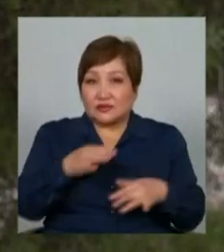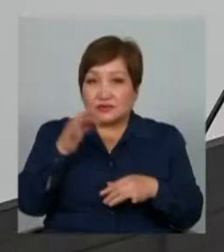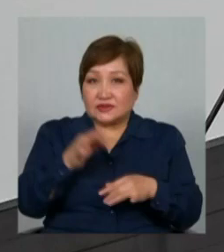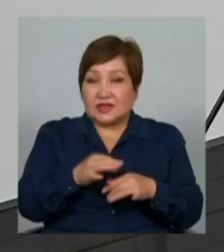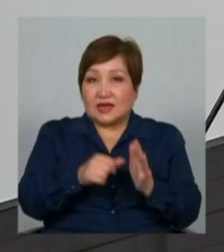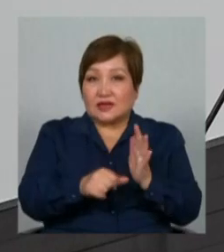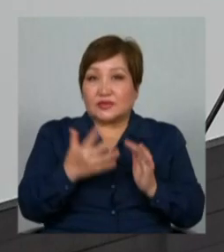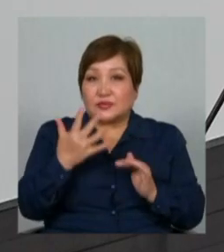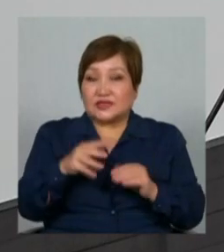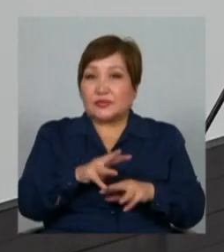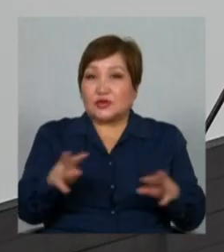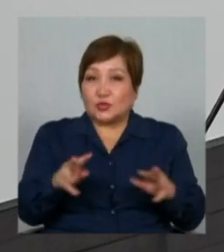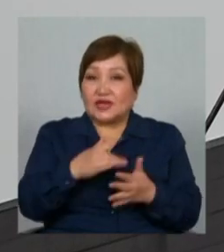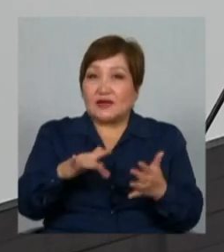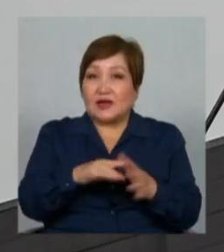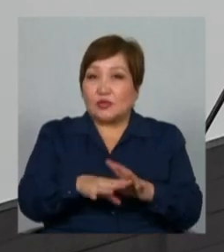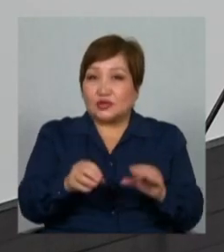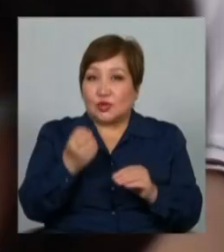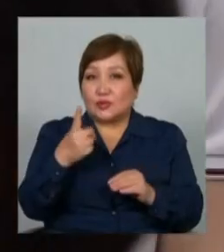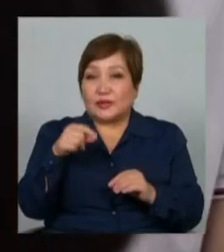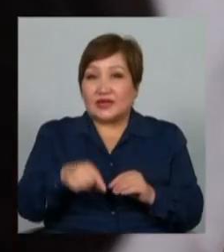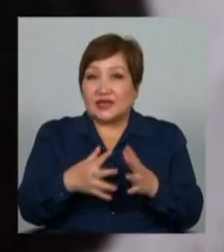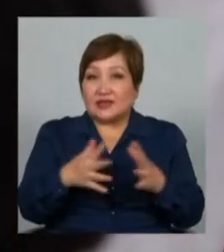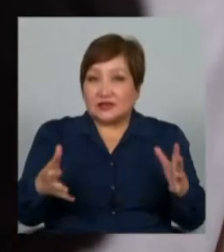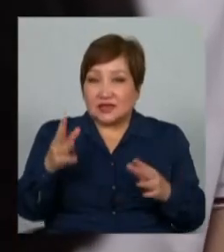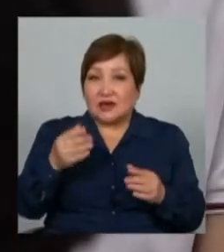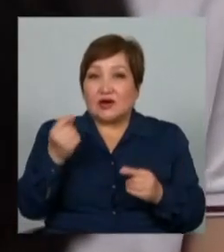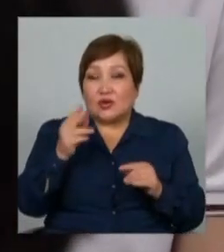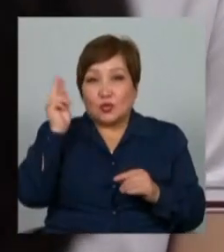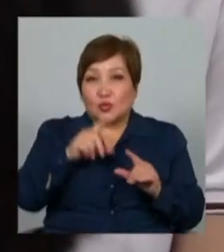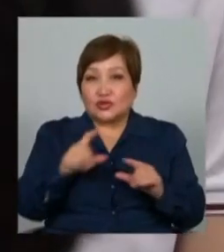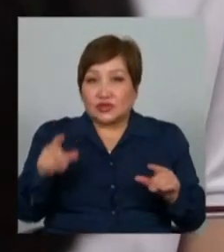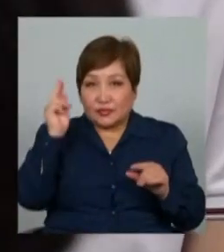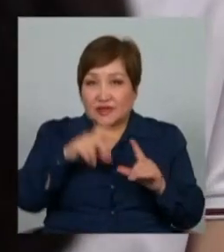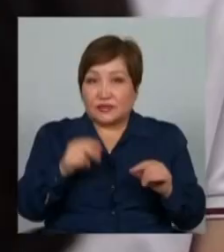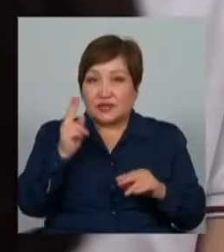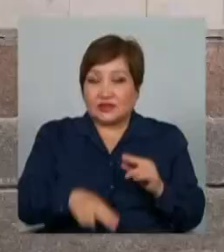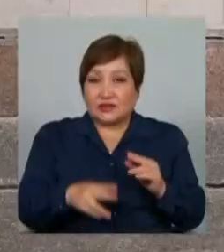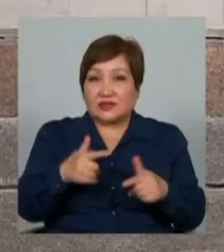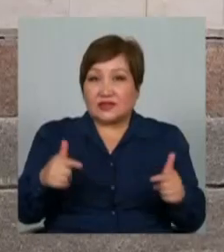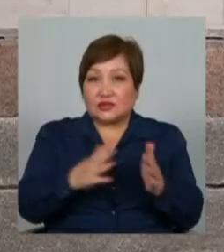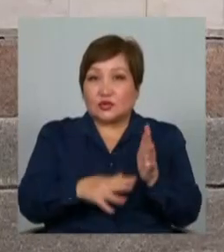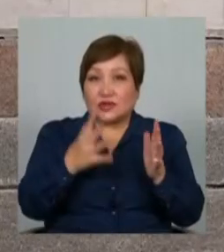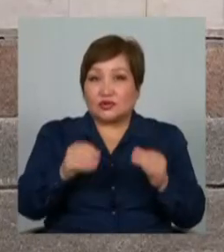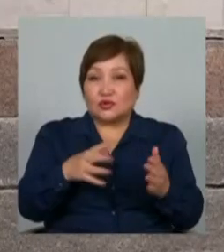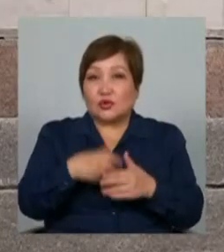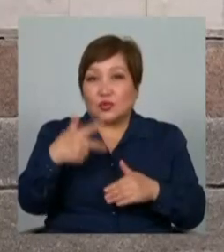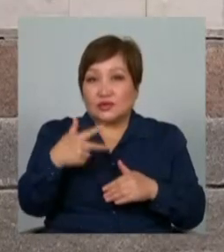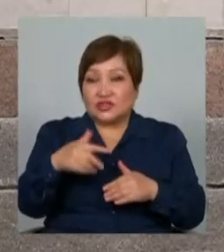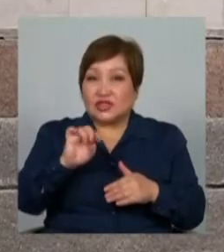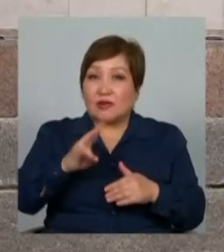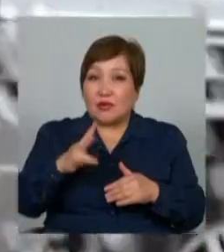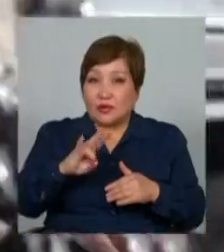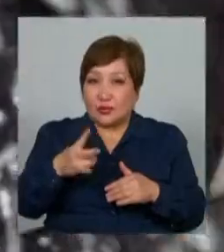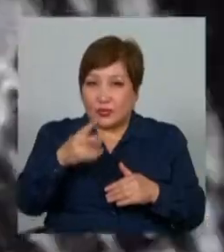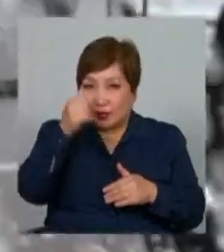минут. Айта кетейін, қала бойынша биыл 11 мыңнан астам оқушы мектеп бітіреді. Тест 90 күн, яғни 30 маусымға дейін жалғасады. Назген